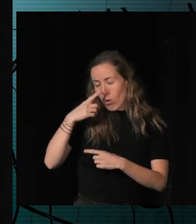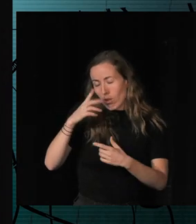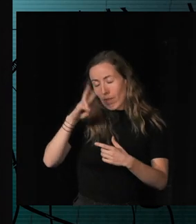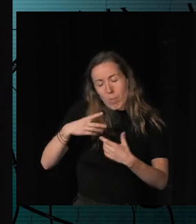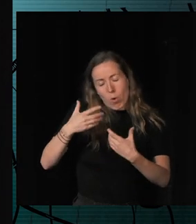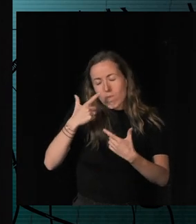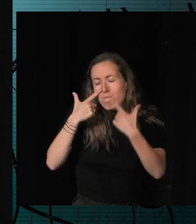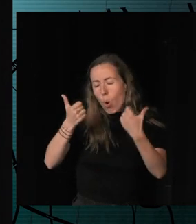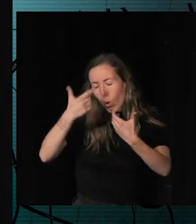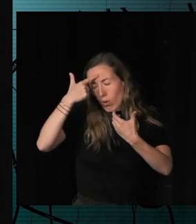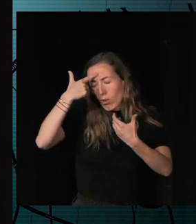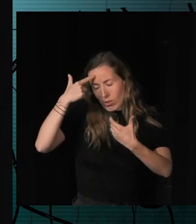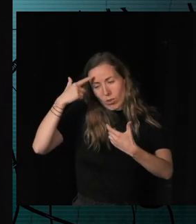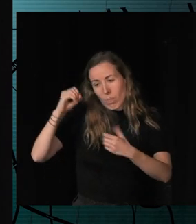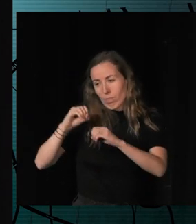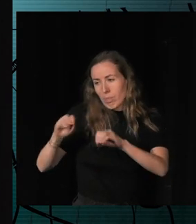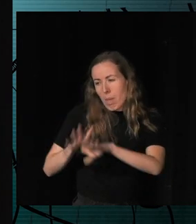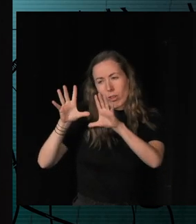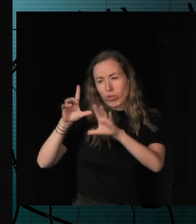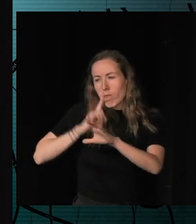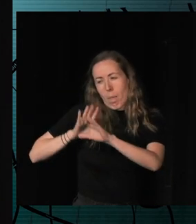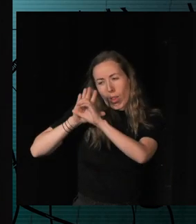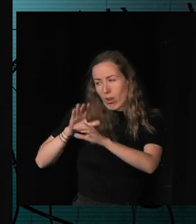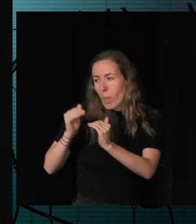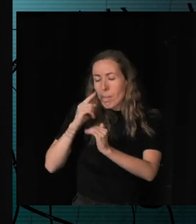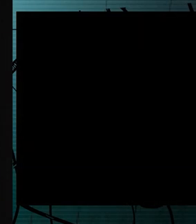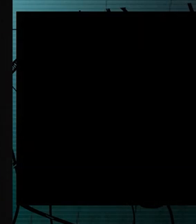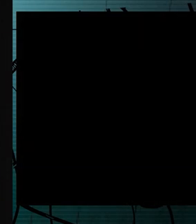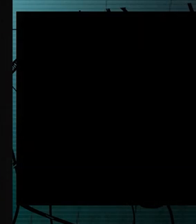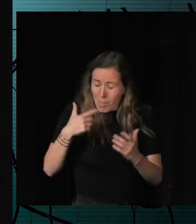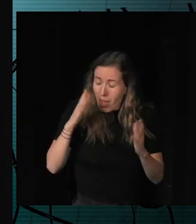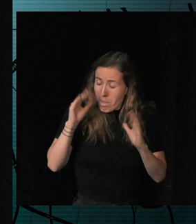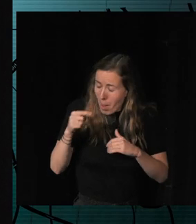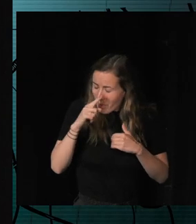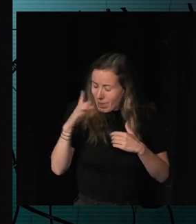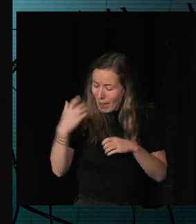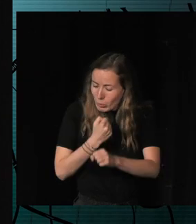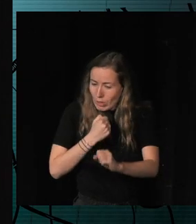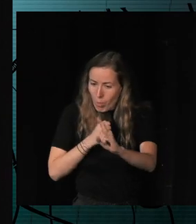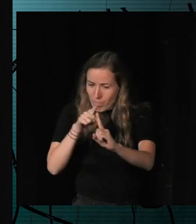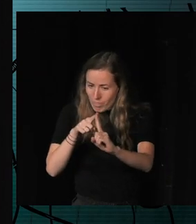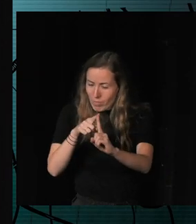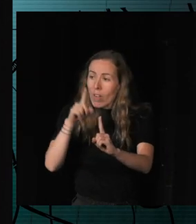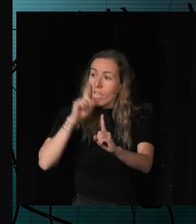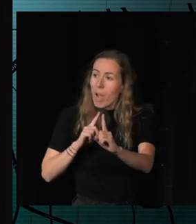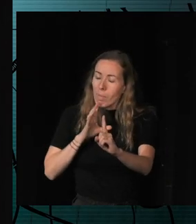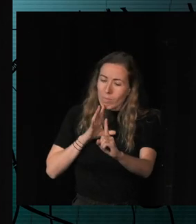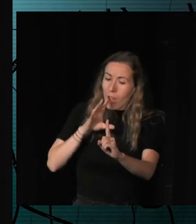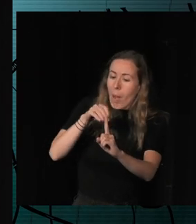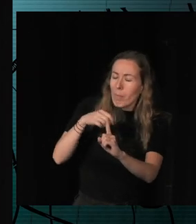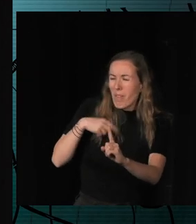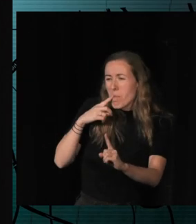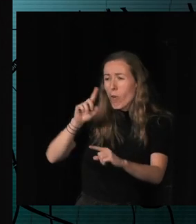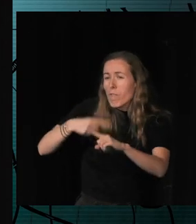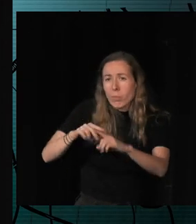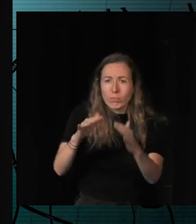hyper féminine et qui du coup parle à un point de vue féminin sans pour autant qu'on qu'on se dise ok donc c'est quelqu'un qui n'a absolument rien compris à ce que c'est que d'être une femme une